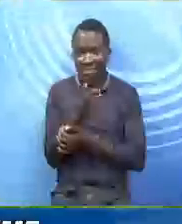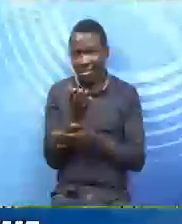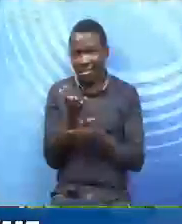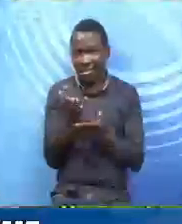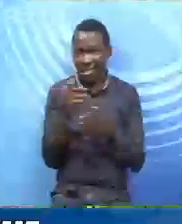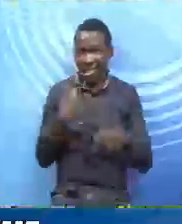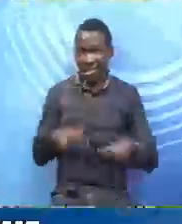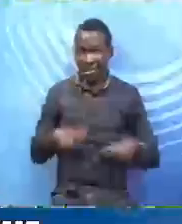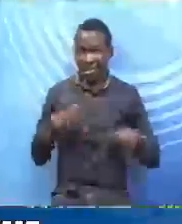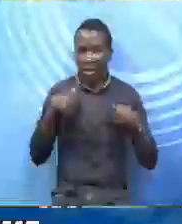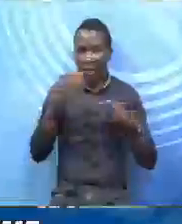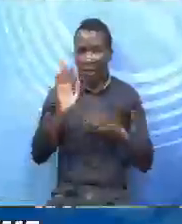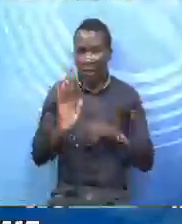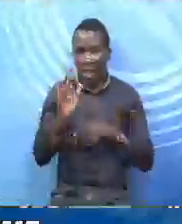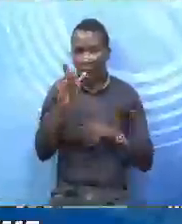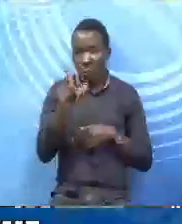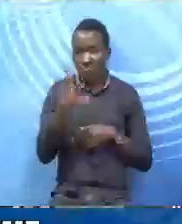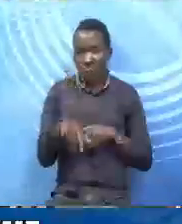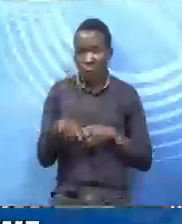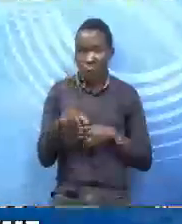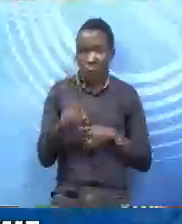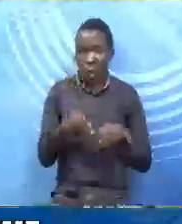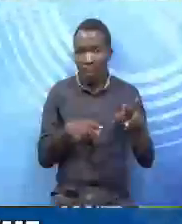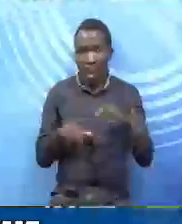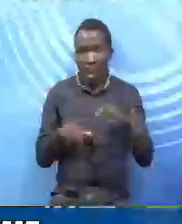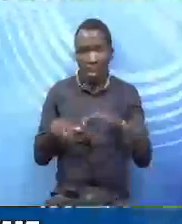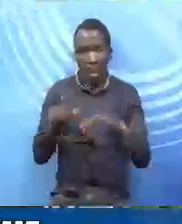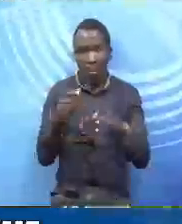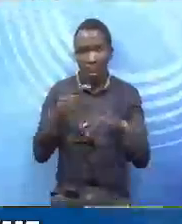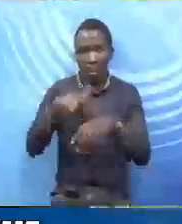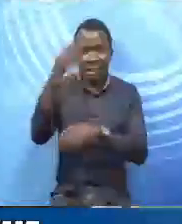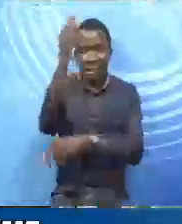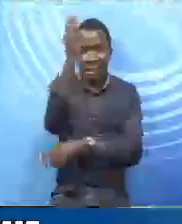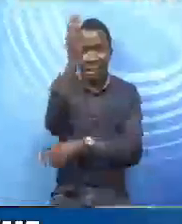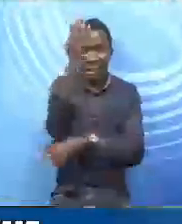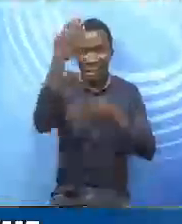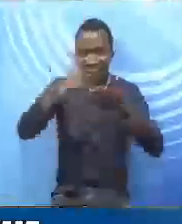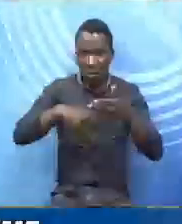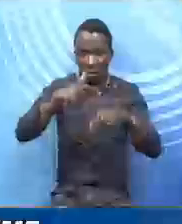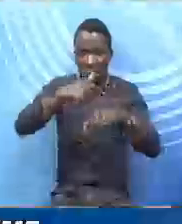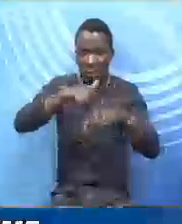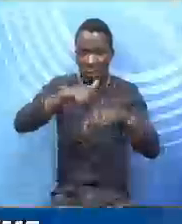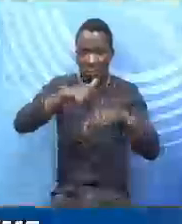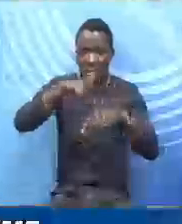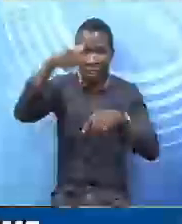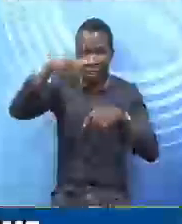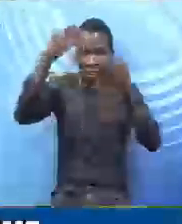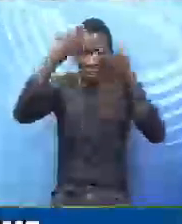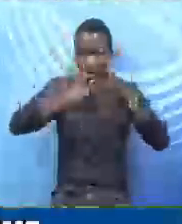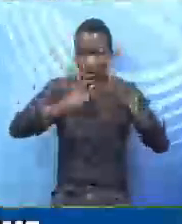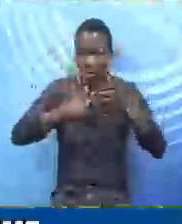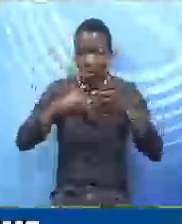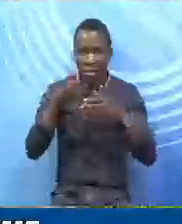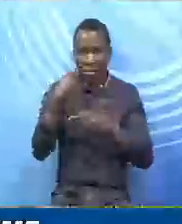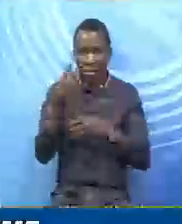akenshi ubuzima yiberagaho yabaga ari umuntu nyine wigendagendera saa sita z'ijoro saa saba bityo mbona ko